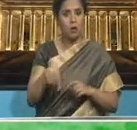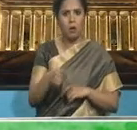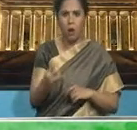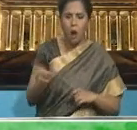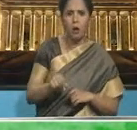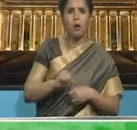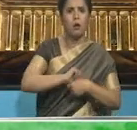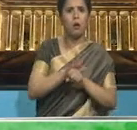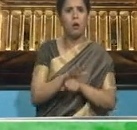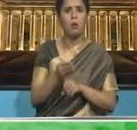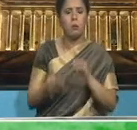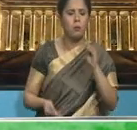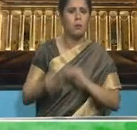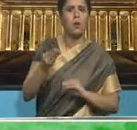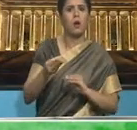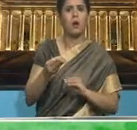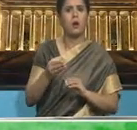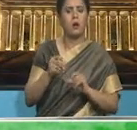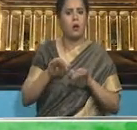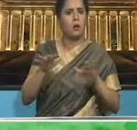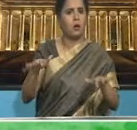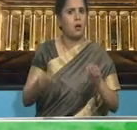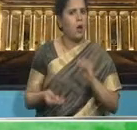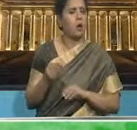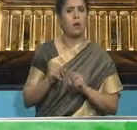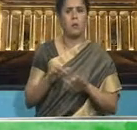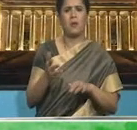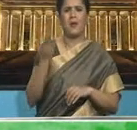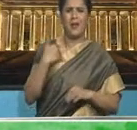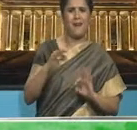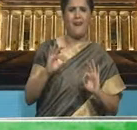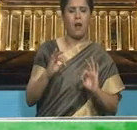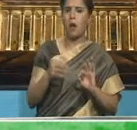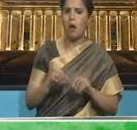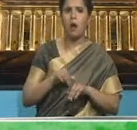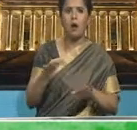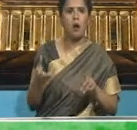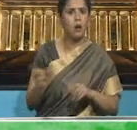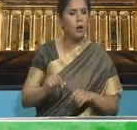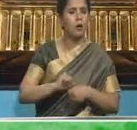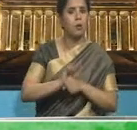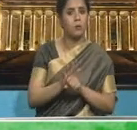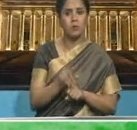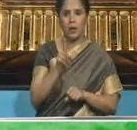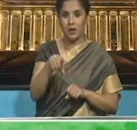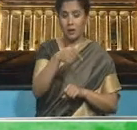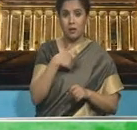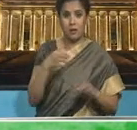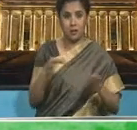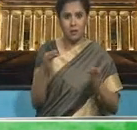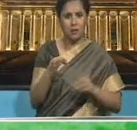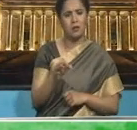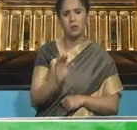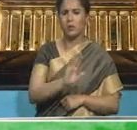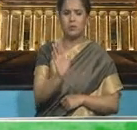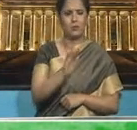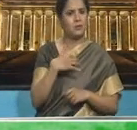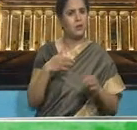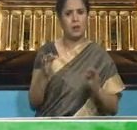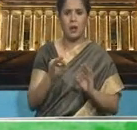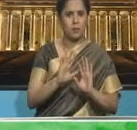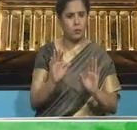फिर किसी विकृत रूप में वापस आ जाता है। लेकिन अब इससे घबराने का कोई ज़रूरत नहीं